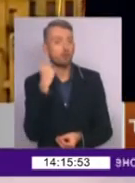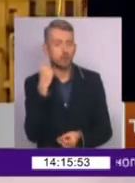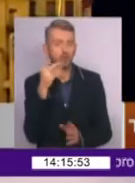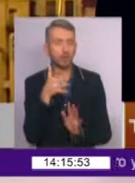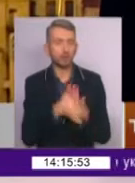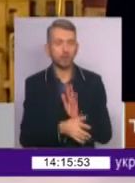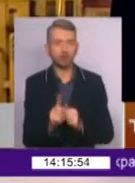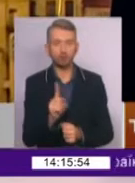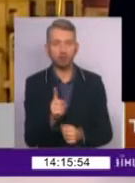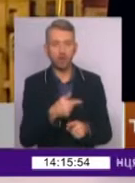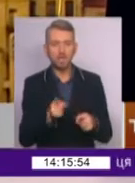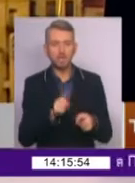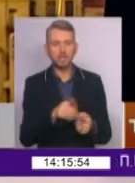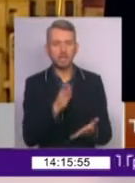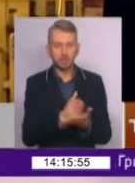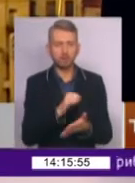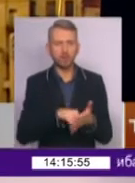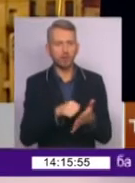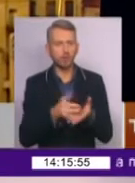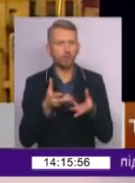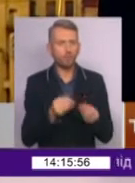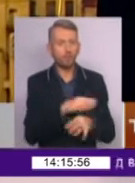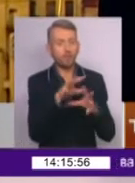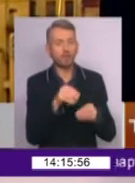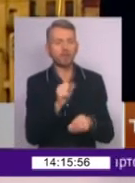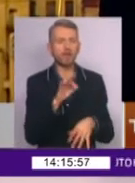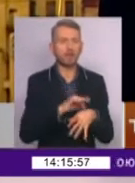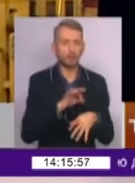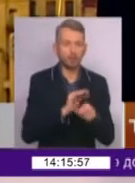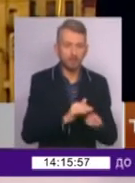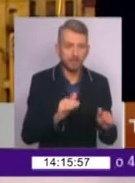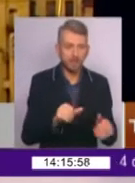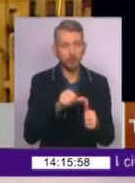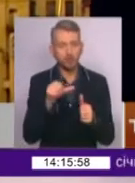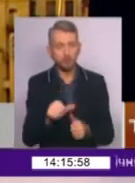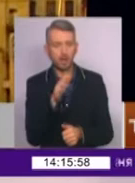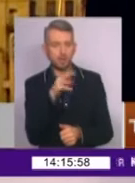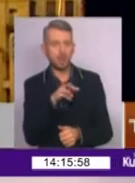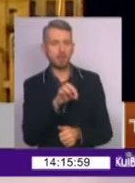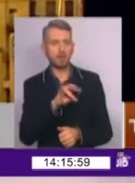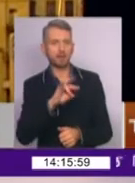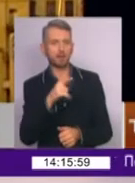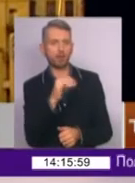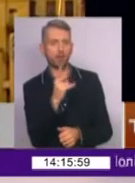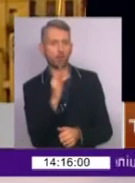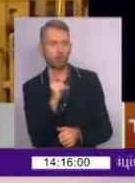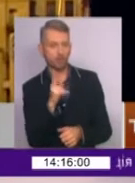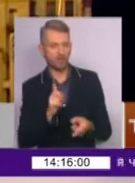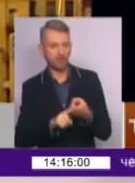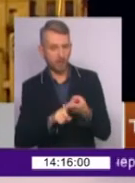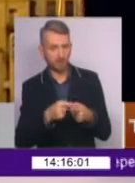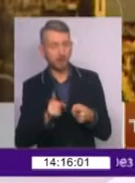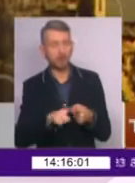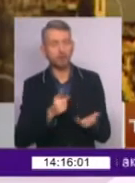зрозуміли, що це є фактором впливу взагалі на захворюваність дітей, і, зокрема, при менінгококовій інфекції це доведено науковими дослідженнями.